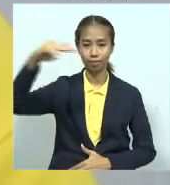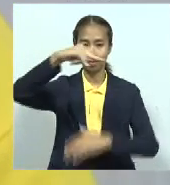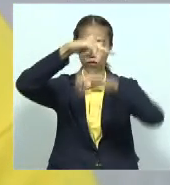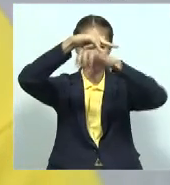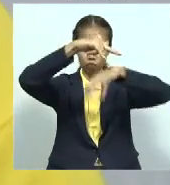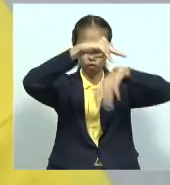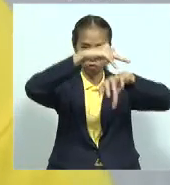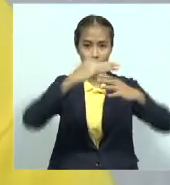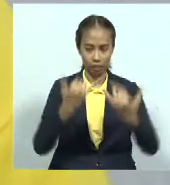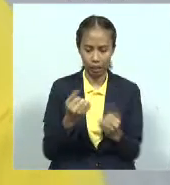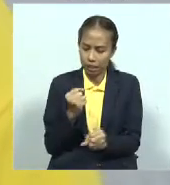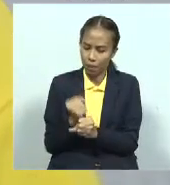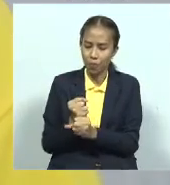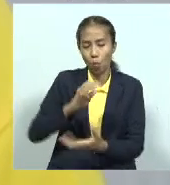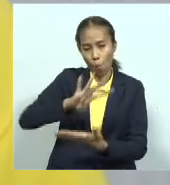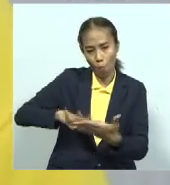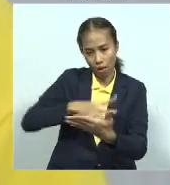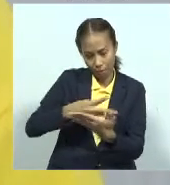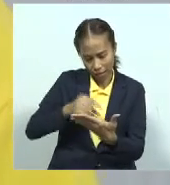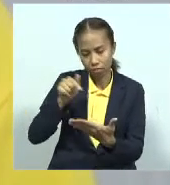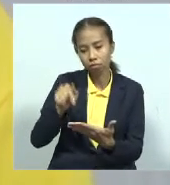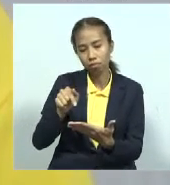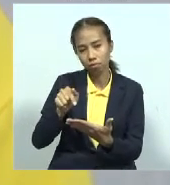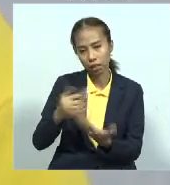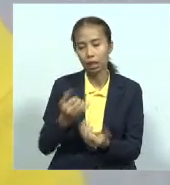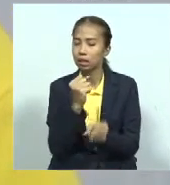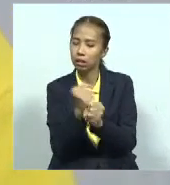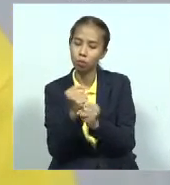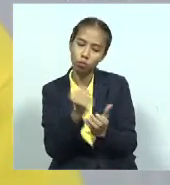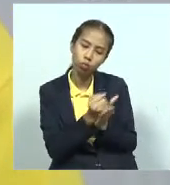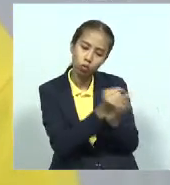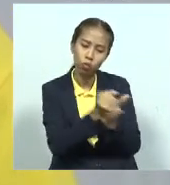ตั้งเป็นเชิงรุกนะฮะแล้วก็สามารถป